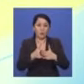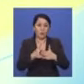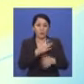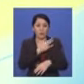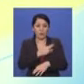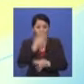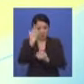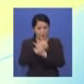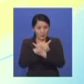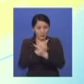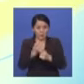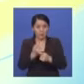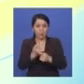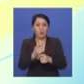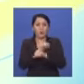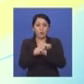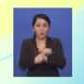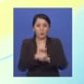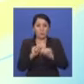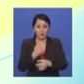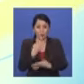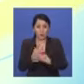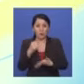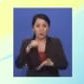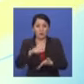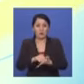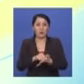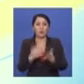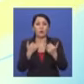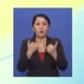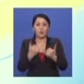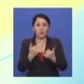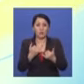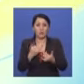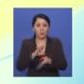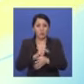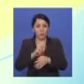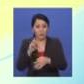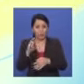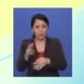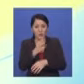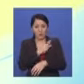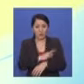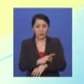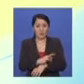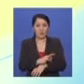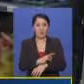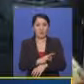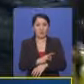жеткенше дейін барлық ақпаратты сақтап көруге мүмкіндік береді. Құжат қазіргі жөнелтпе құжаттың орнында